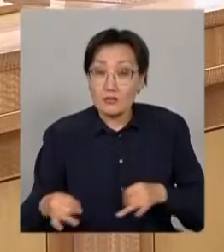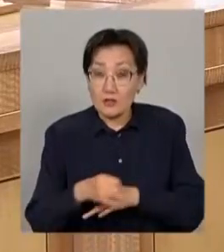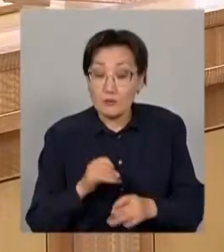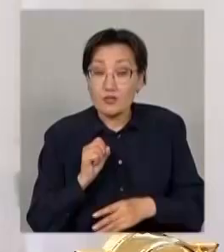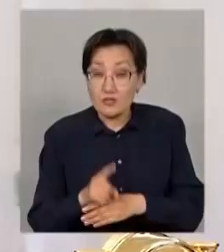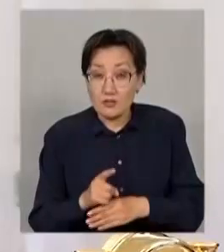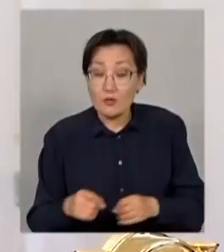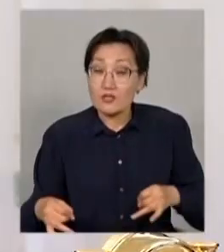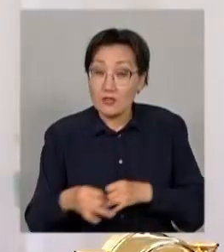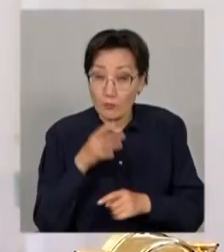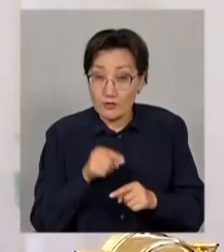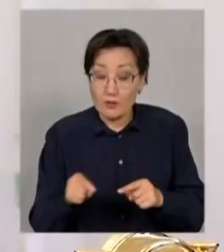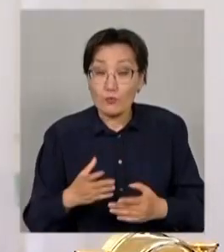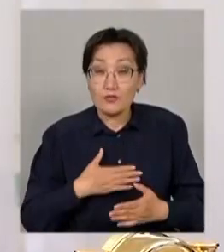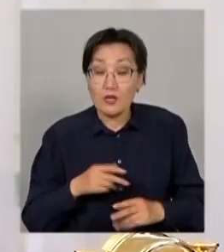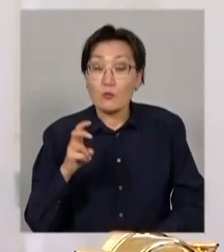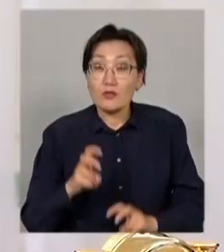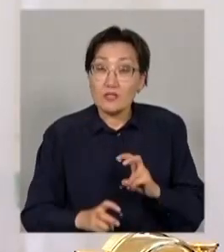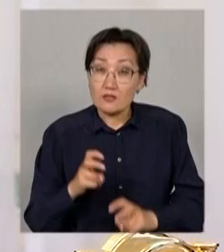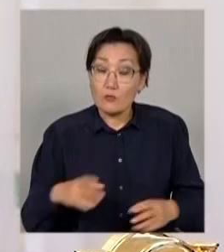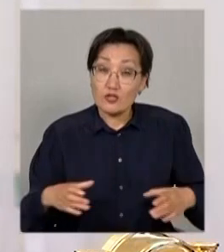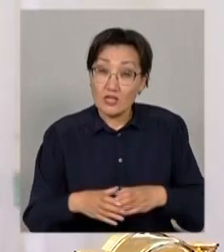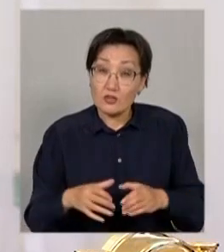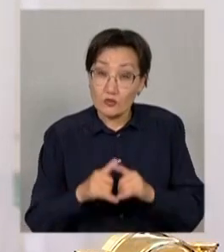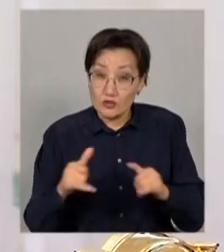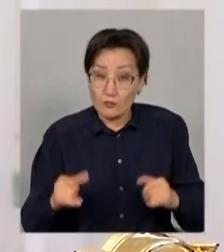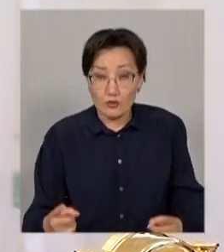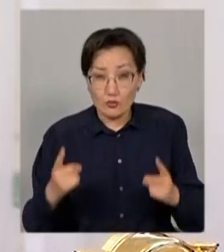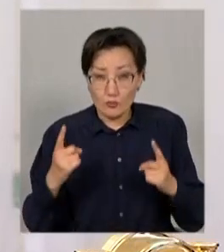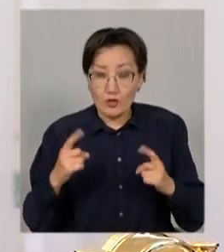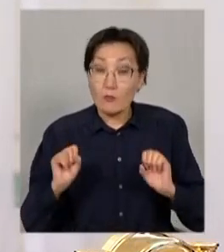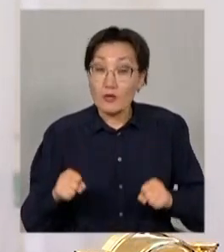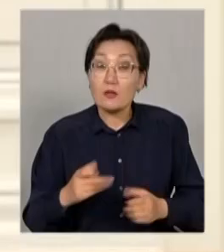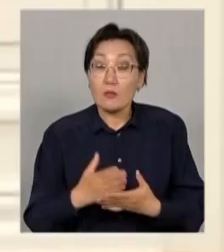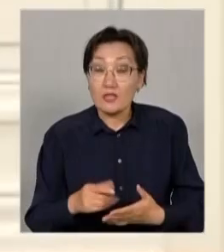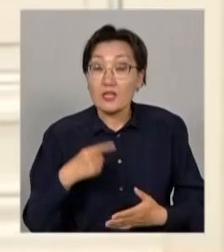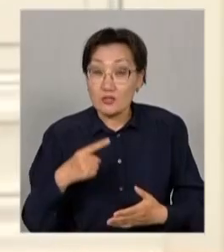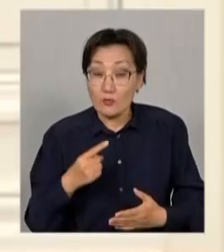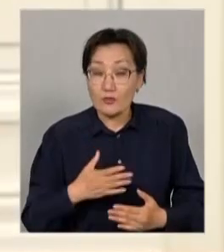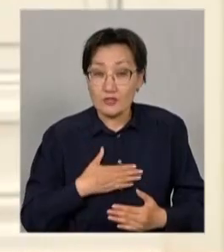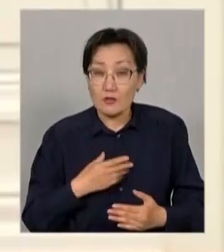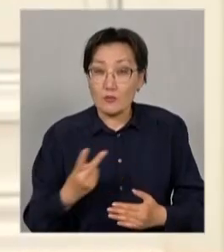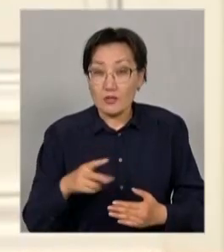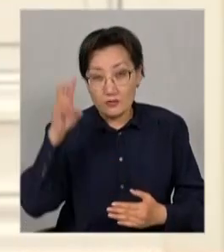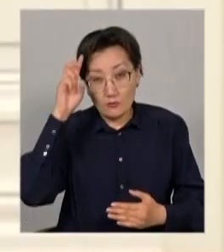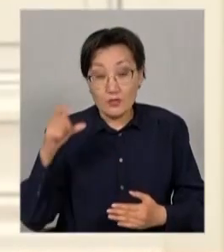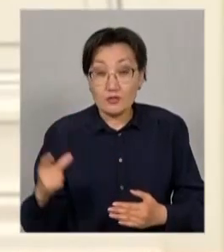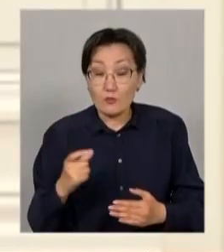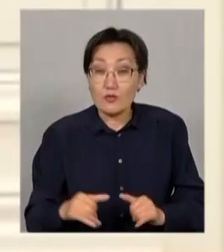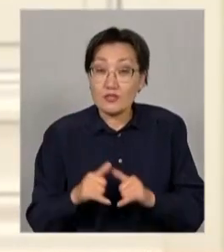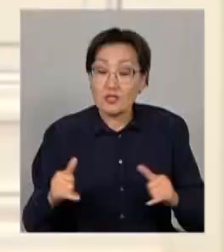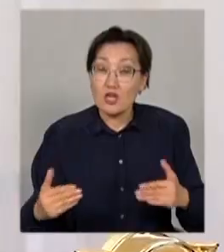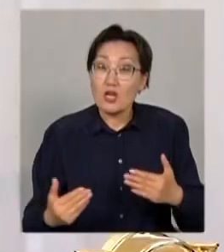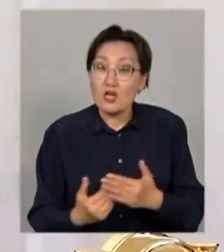тапсырылды. Келіссөздер барысында біз өнеркәсіп кооперациясын дамытуда зор әлеуетіміз бар екенін атап өттік. Біз екі ел экономикасы өсімінің